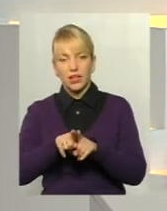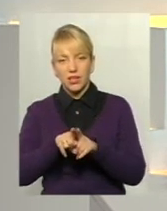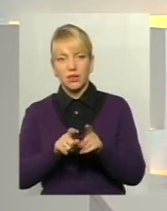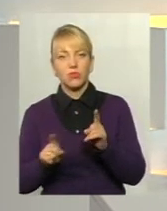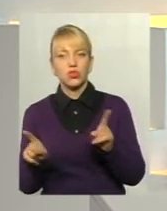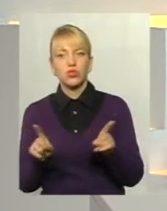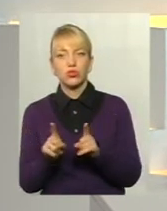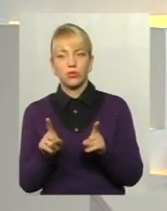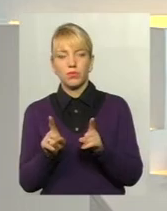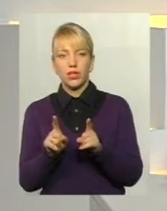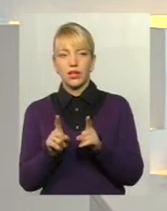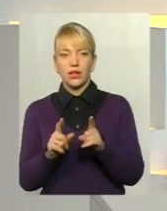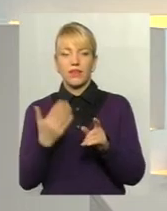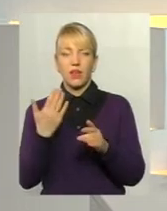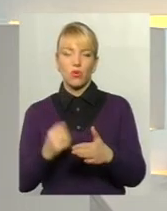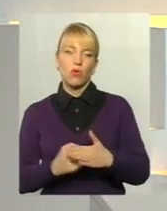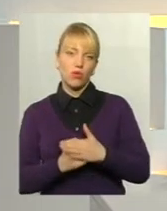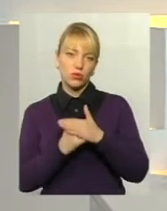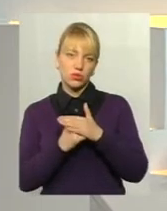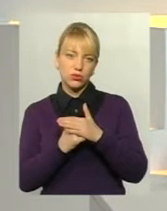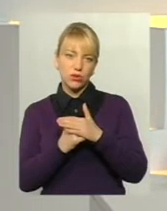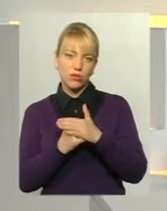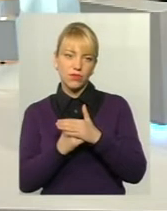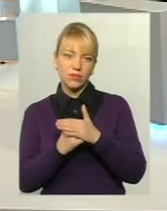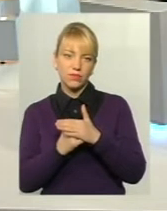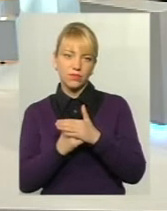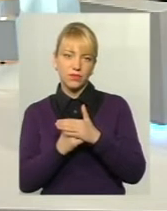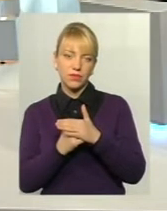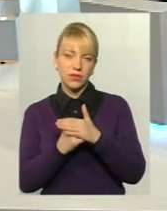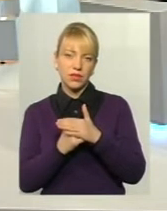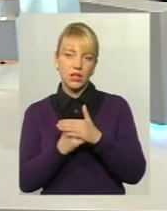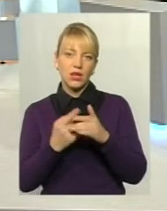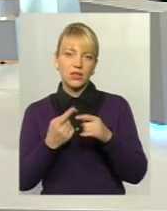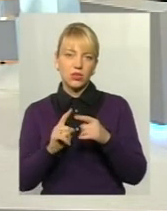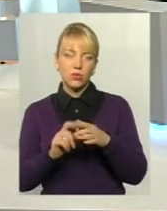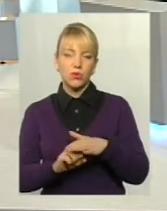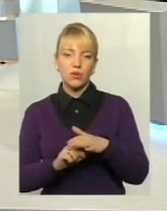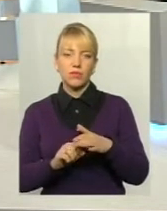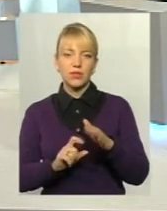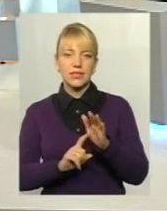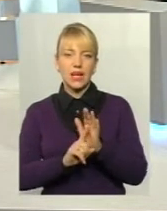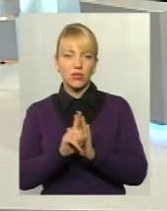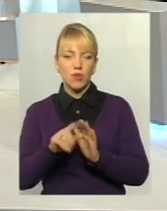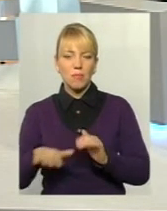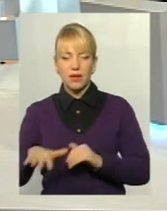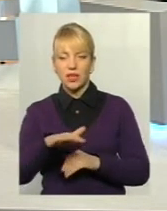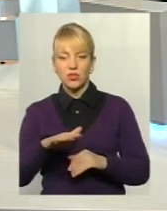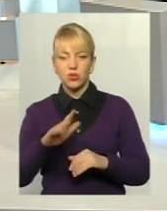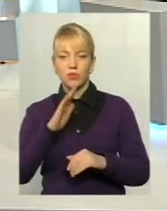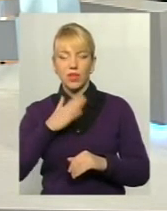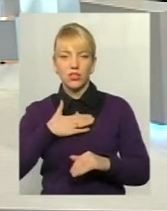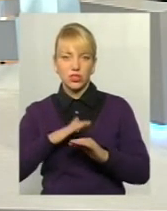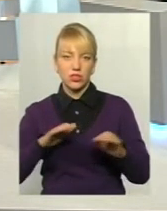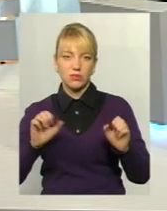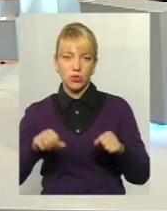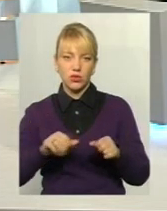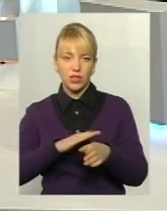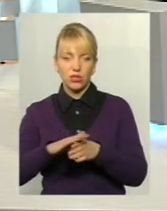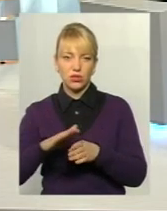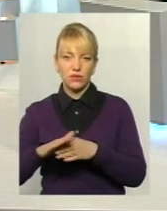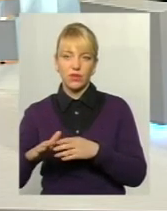щоб на його основі, як на тій стартовому майданчику, наші діти змогли реалізувати ще